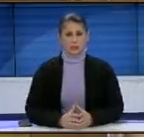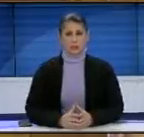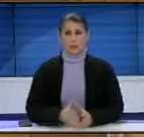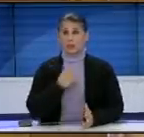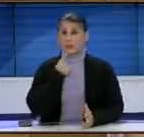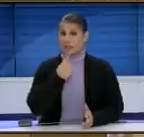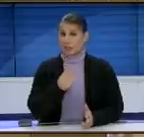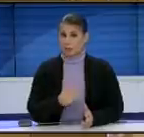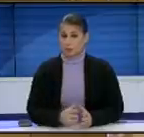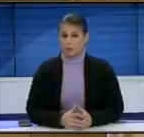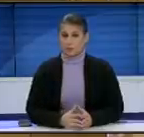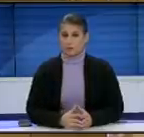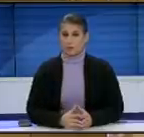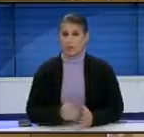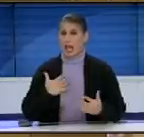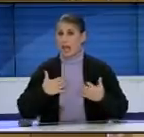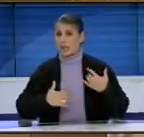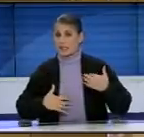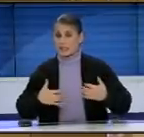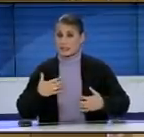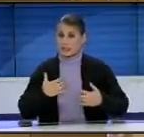εκφράσω την ανησυχία μου